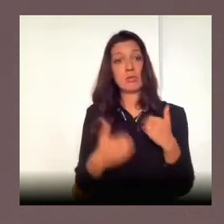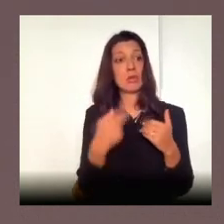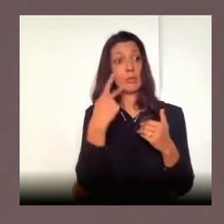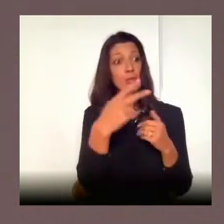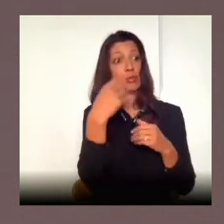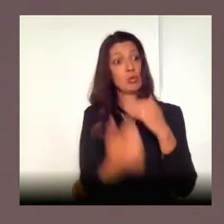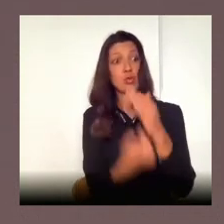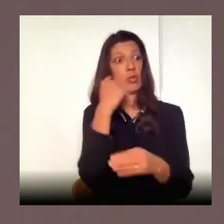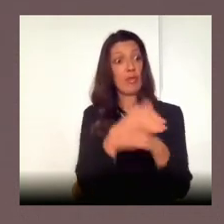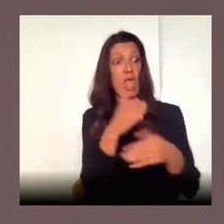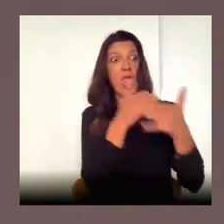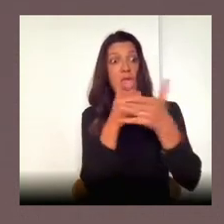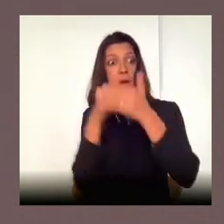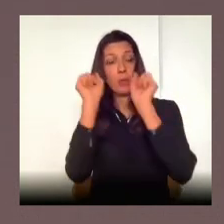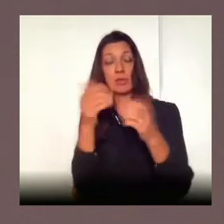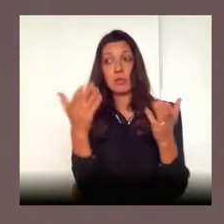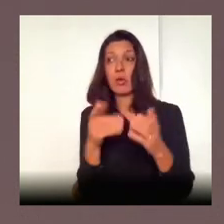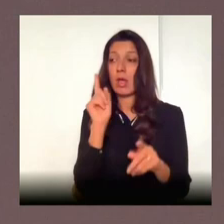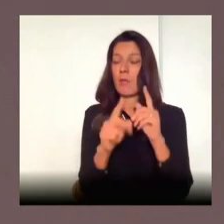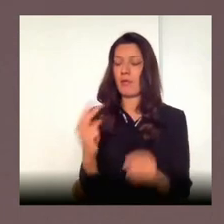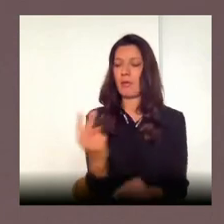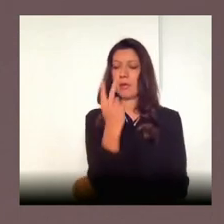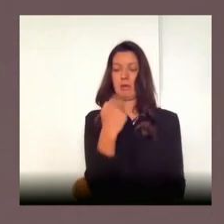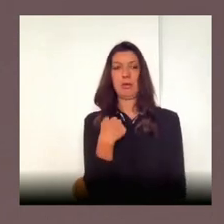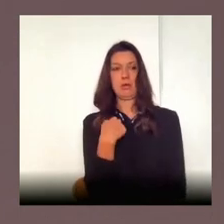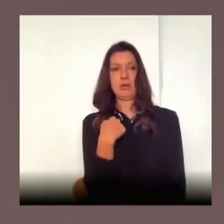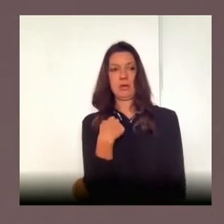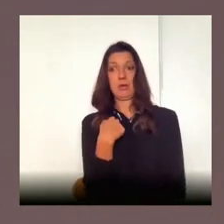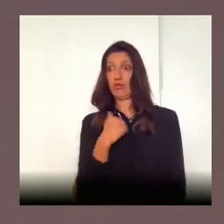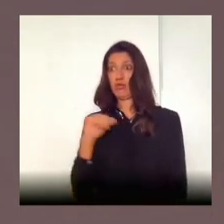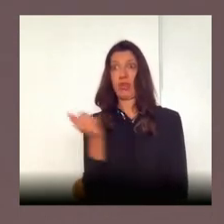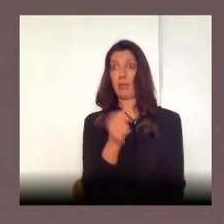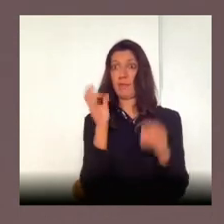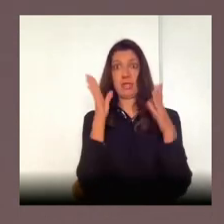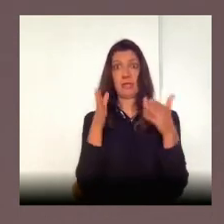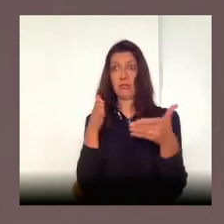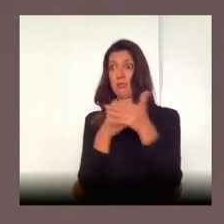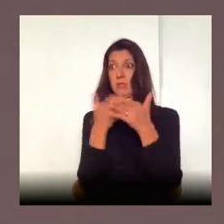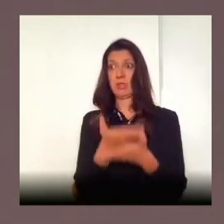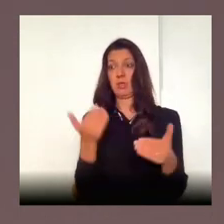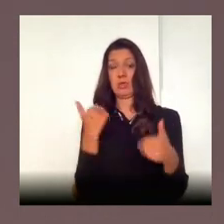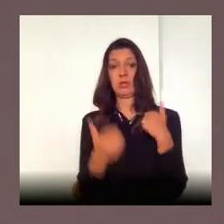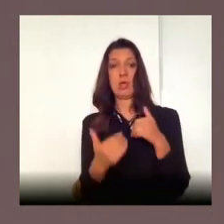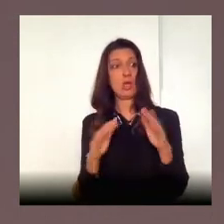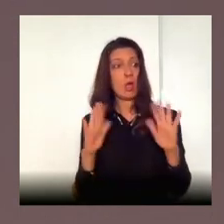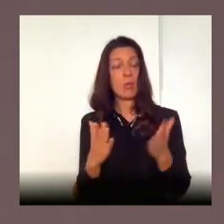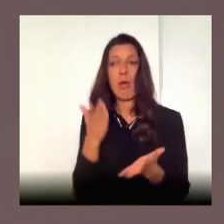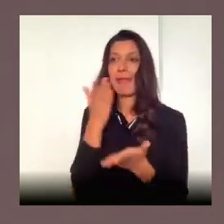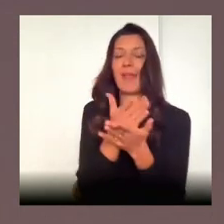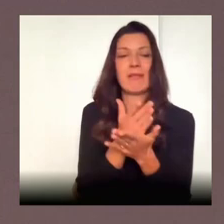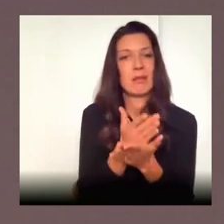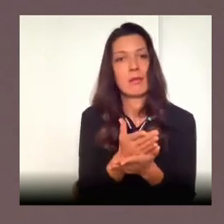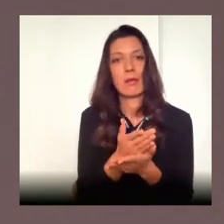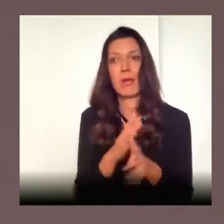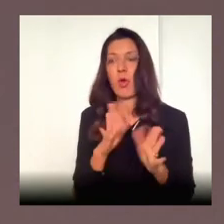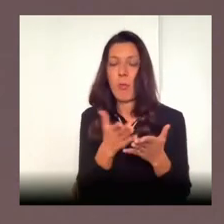n'est pas en permanence, mais il y a des moments où on est en situation de handicap, tout un chacun. Et donc, comment on va agir pour